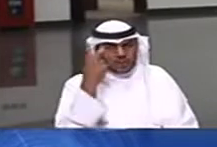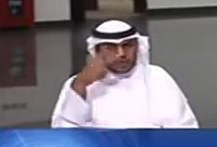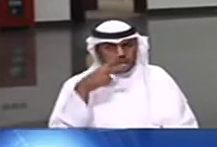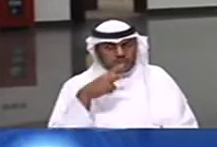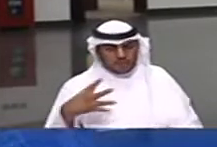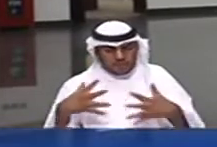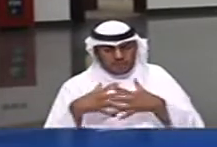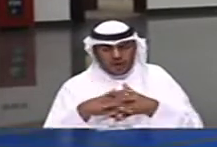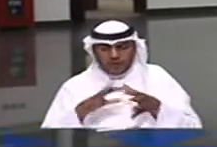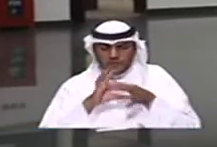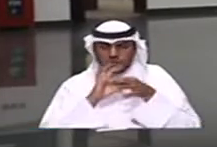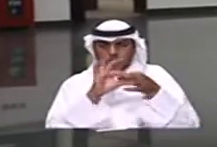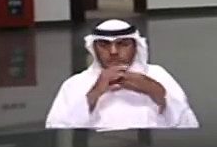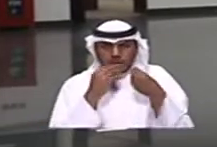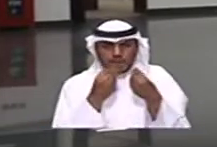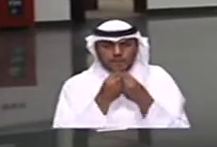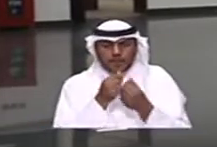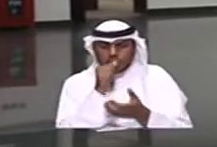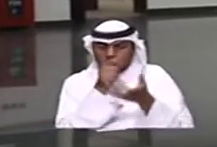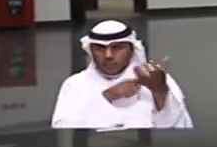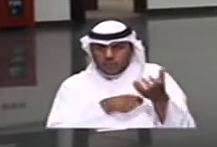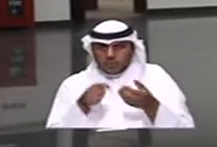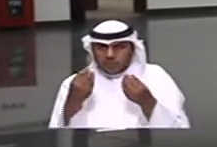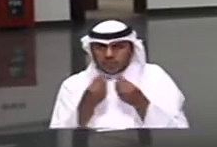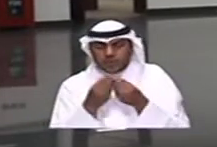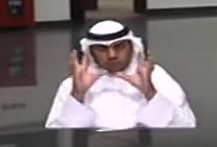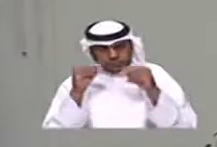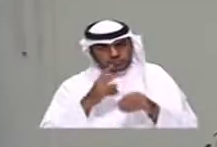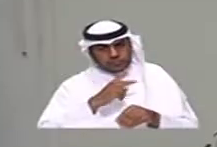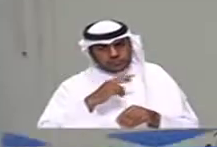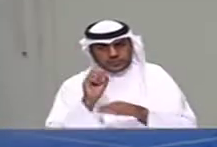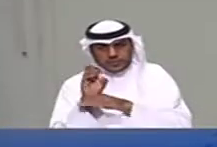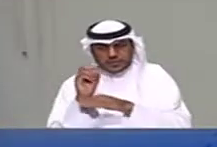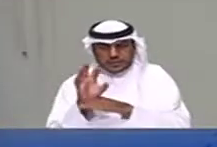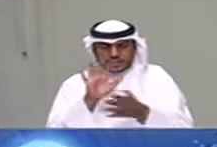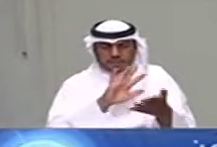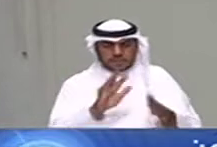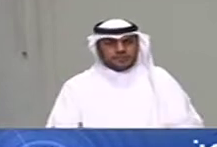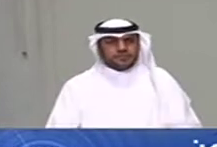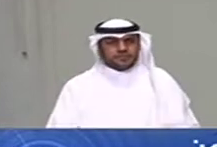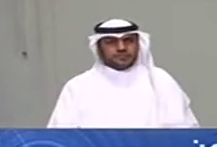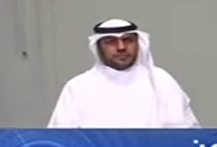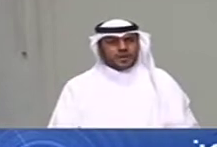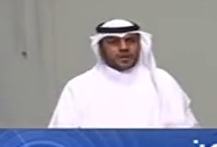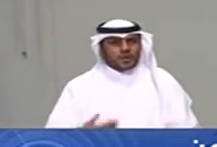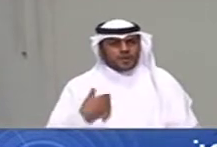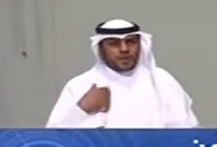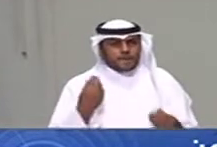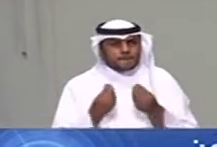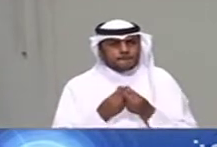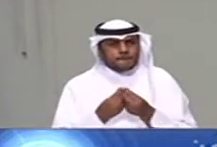الخاص في أعمال القطاع الوقاية. بدينا في اختبار